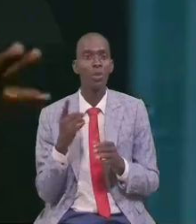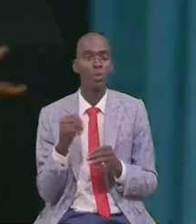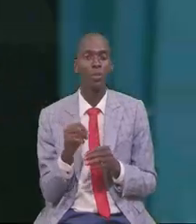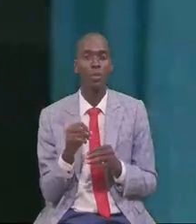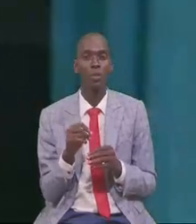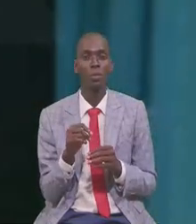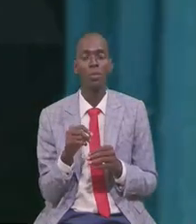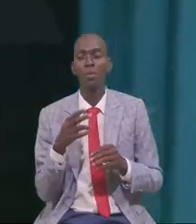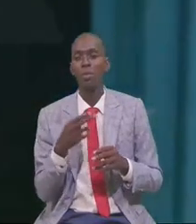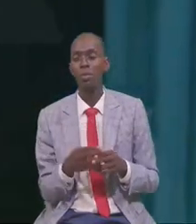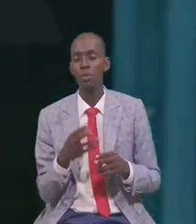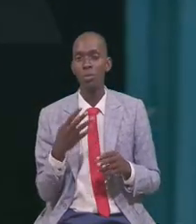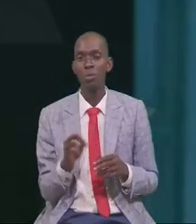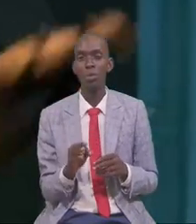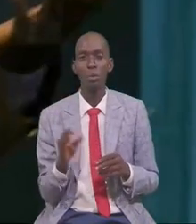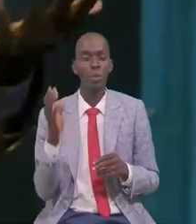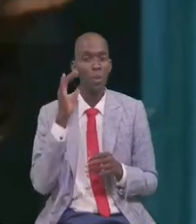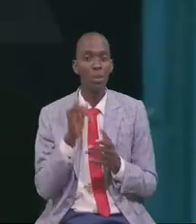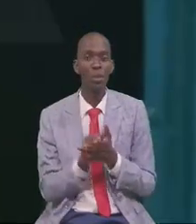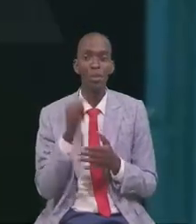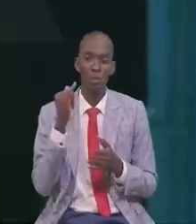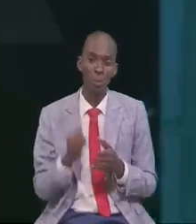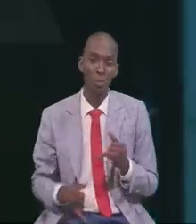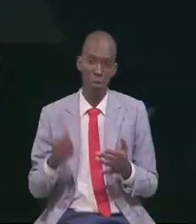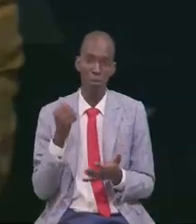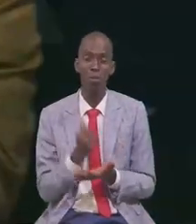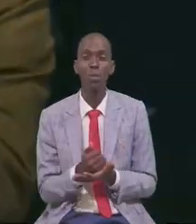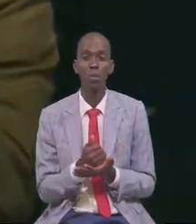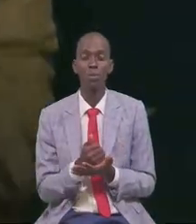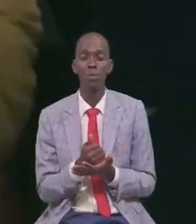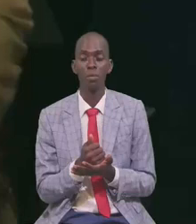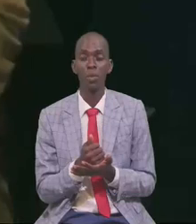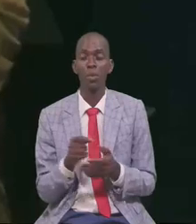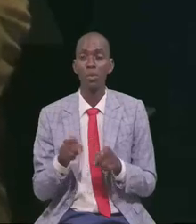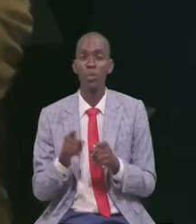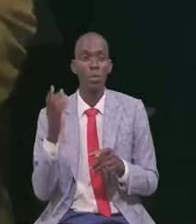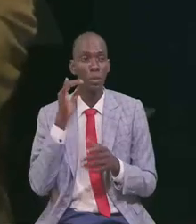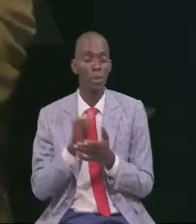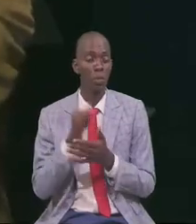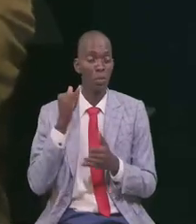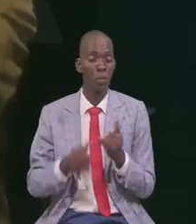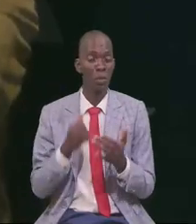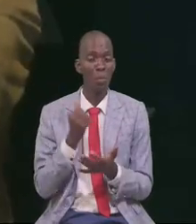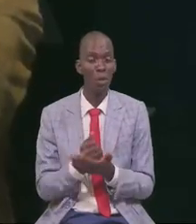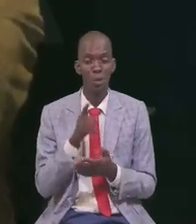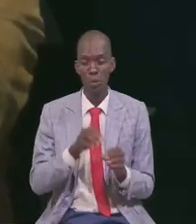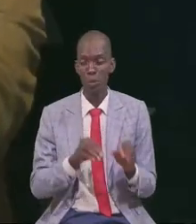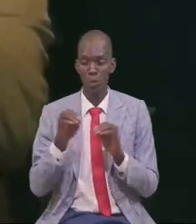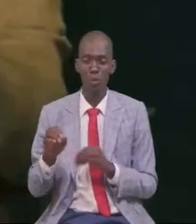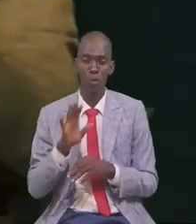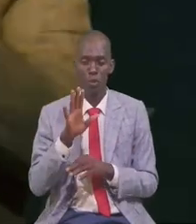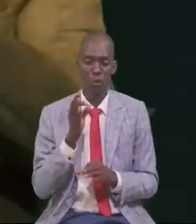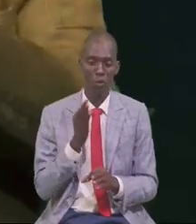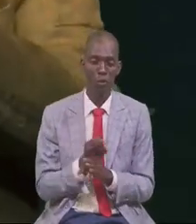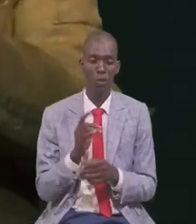tu entendras le dernier Amen. Et ce dernier Amen, tu mets ta foi en expression, ta